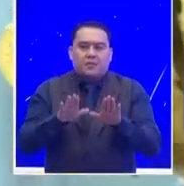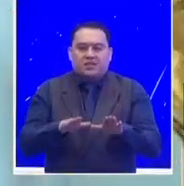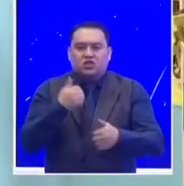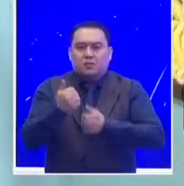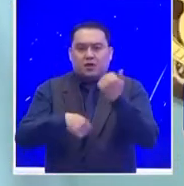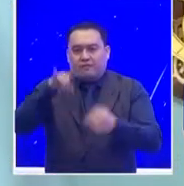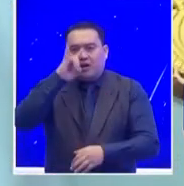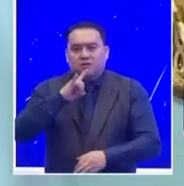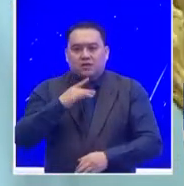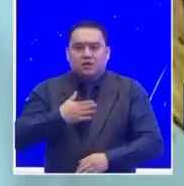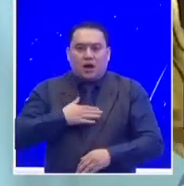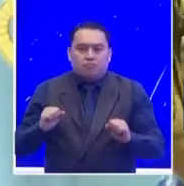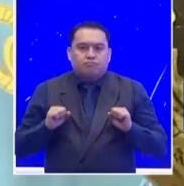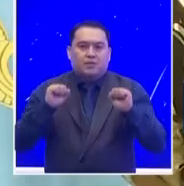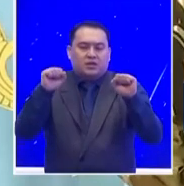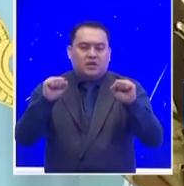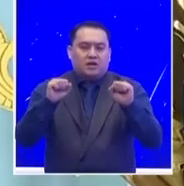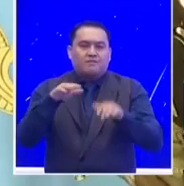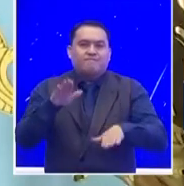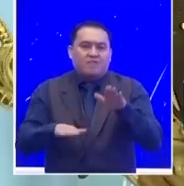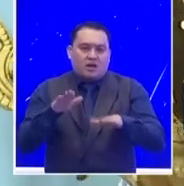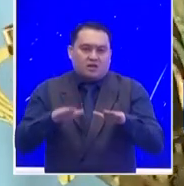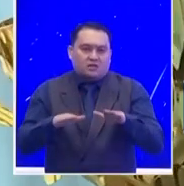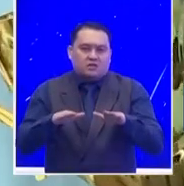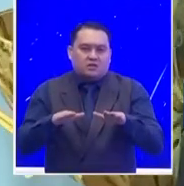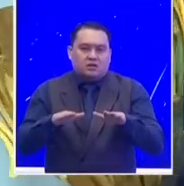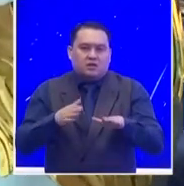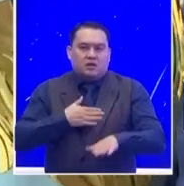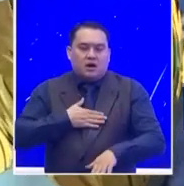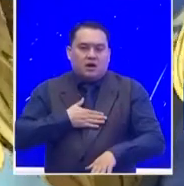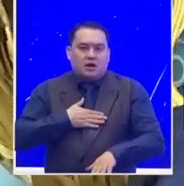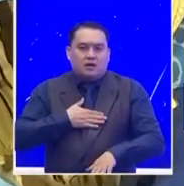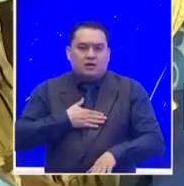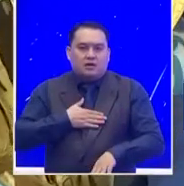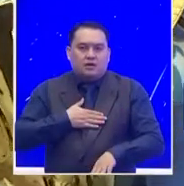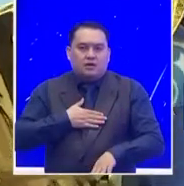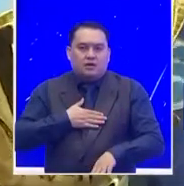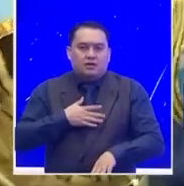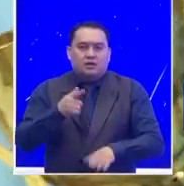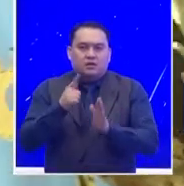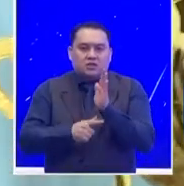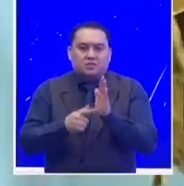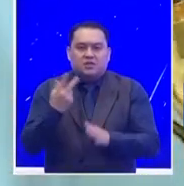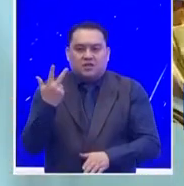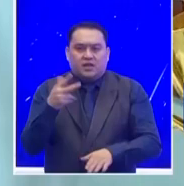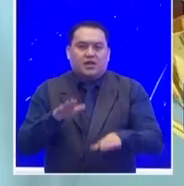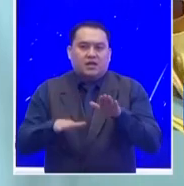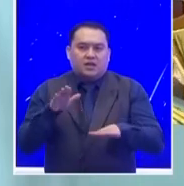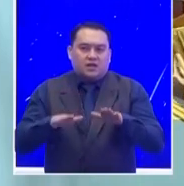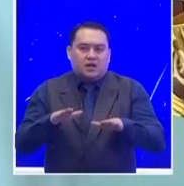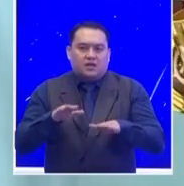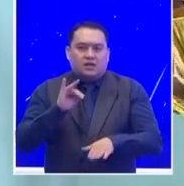чемпионат Казахстане я подняла весом, в рывке я подняла так, 73 килограмма, в